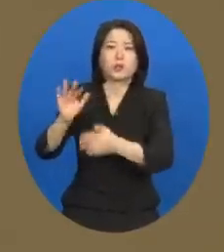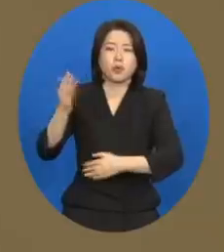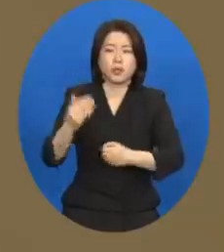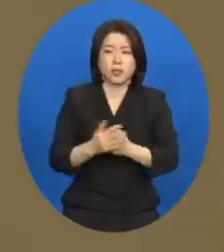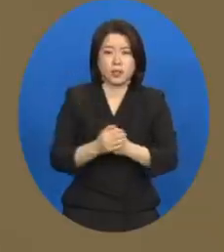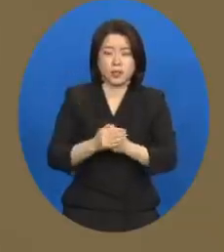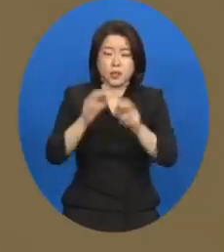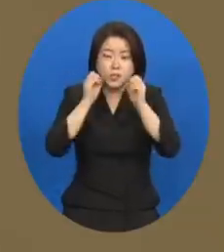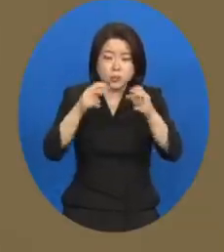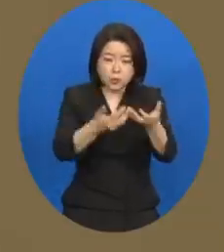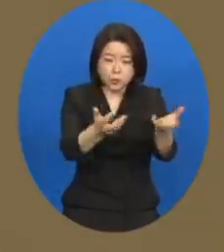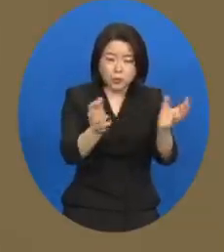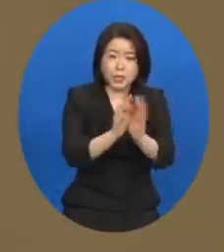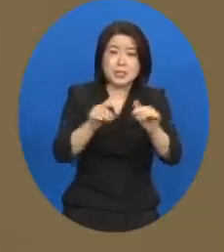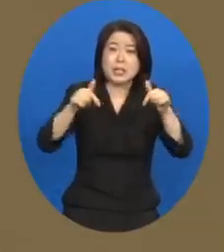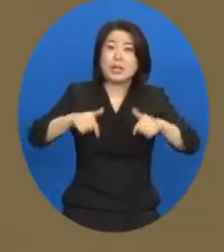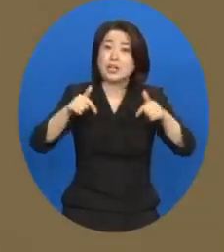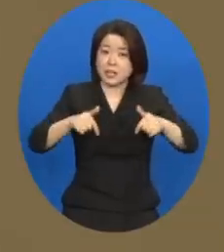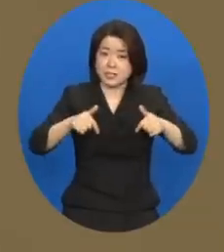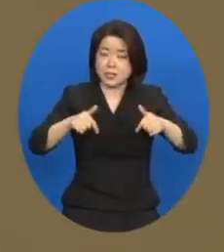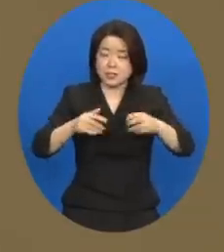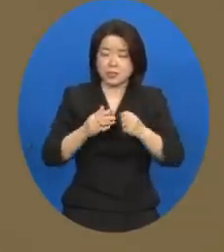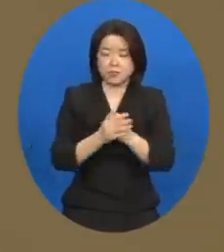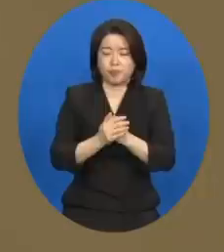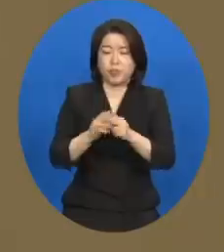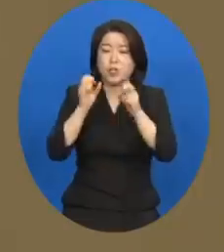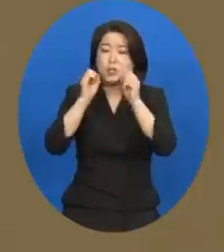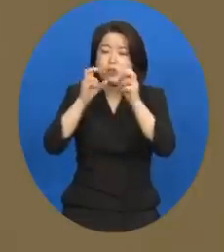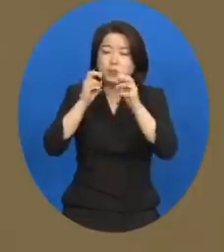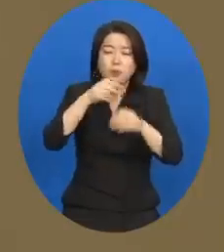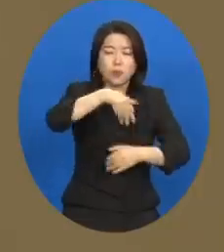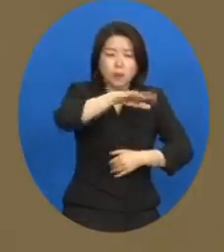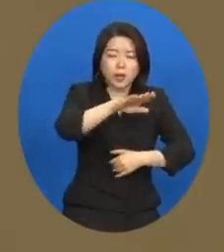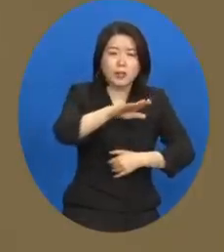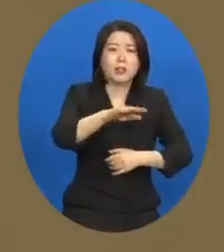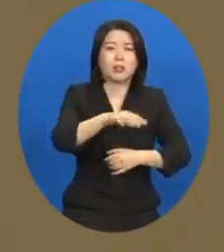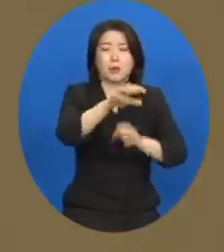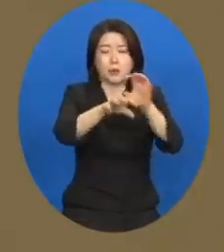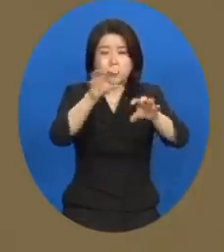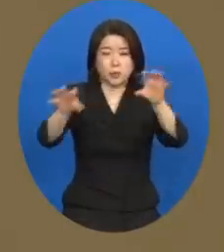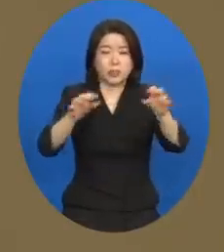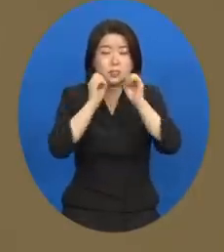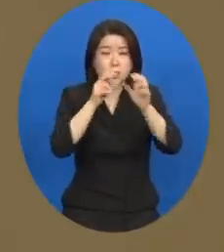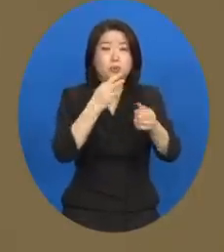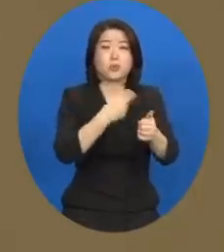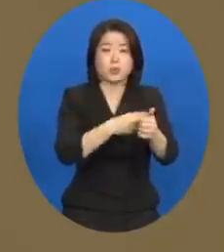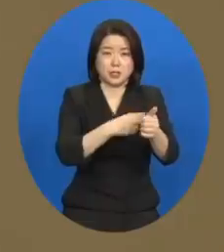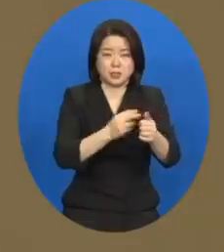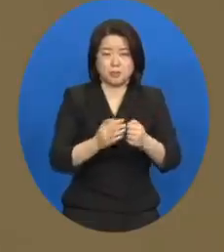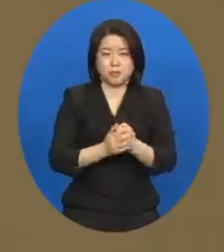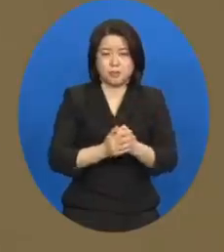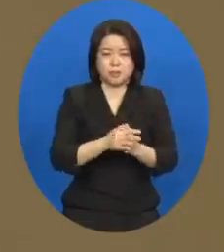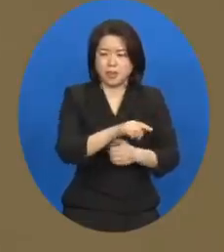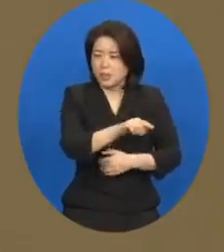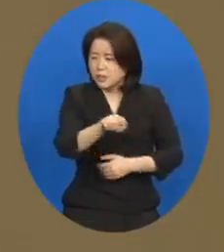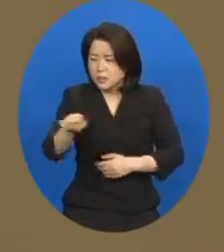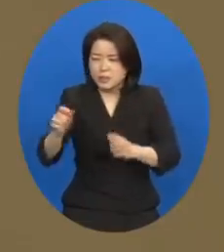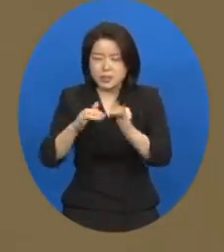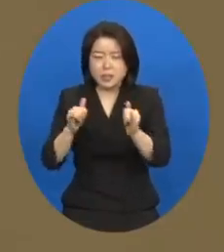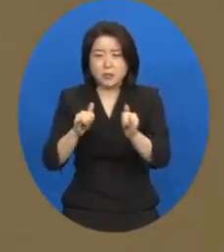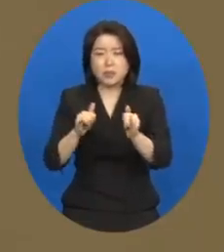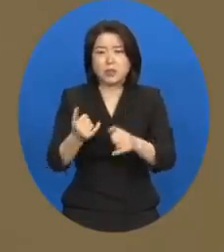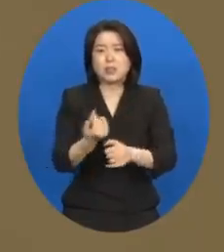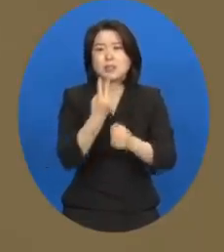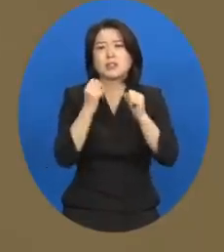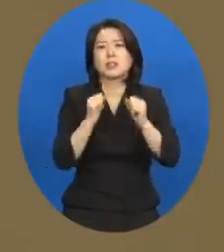선교단체 간사님들, 선교 현장에 나가 있는 선교사님들, 그들이 살 수 있어야